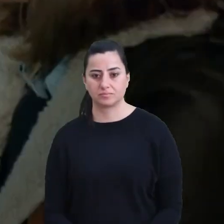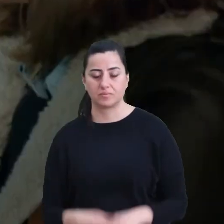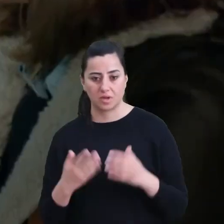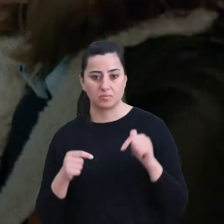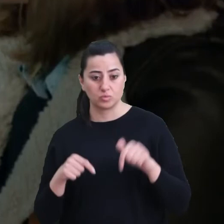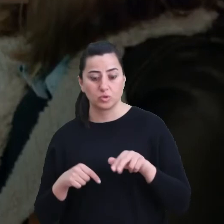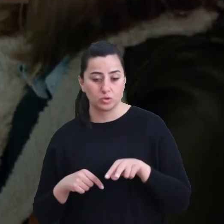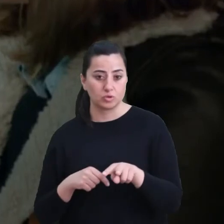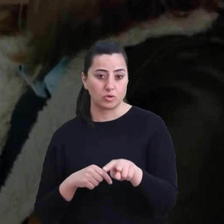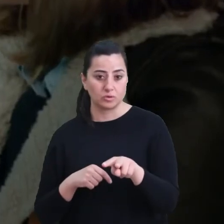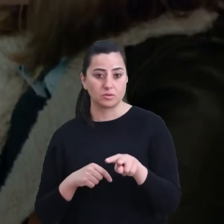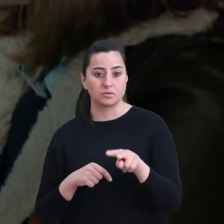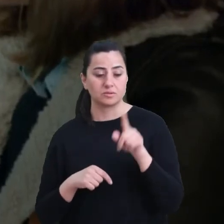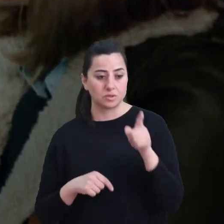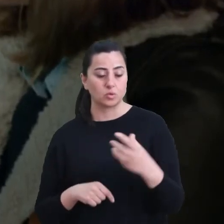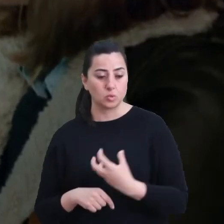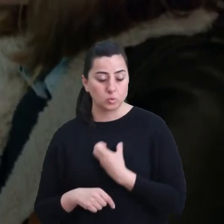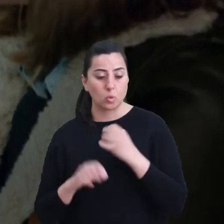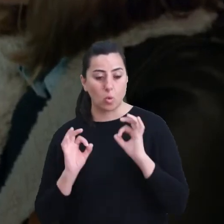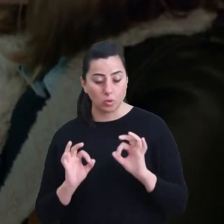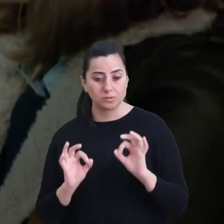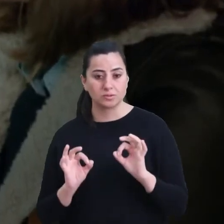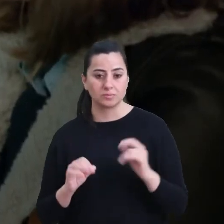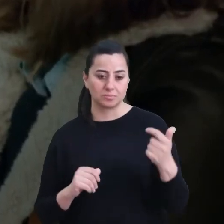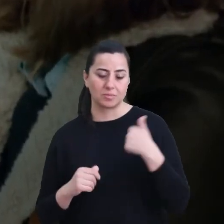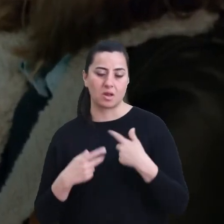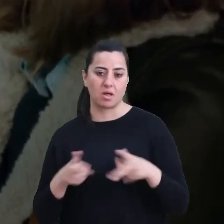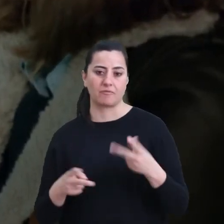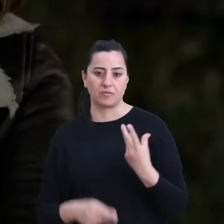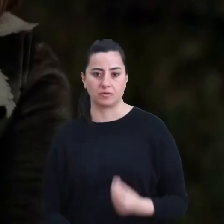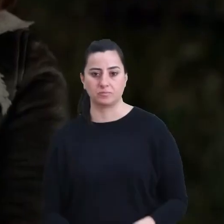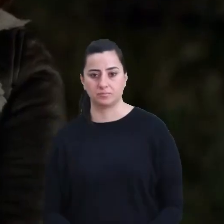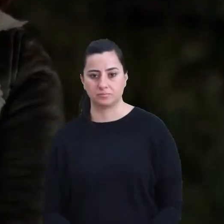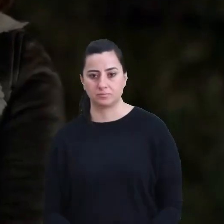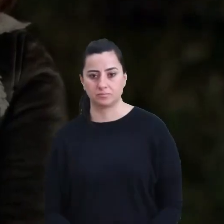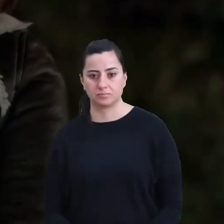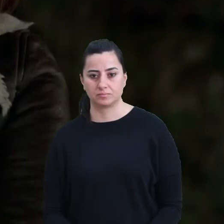Eğer bu yolda seni üzersem beni affet.